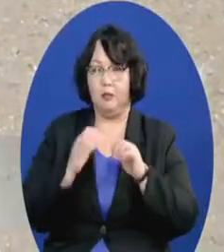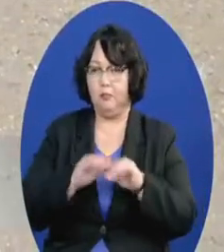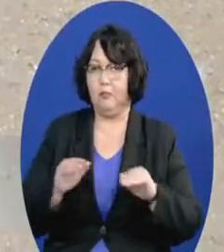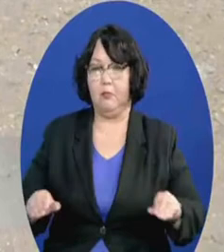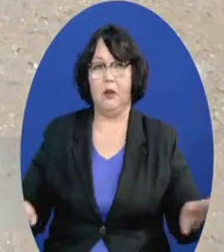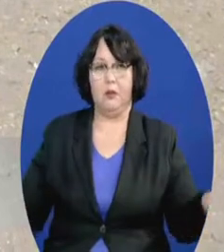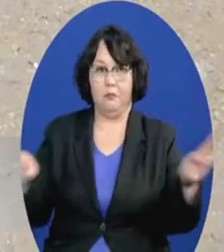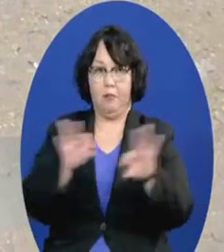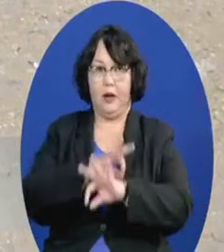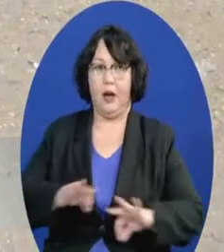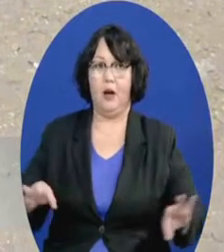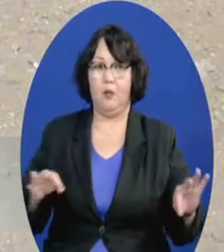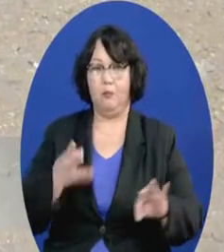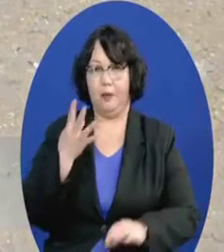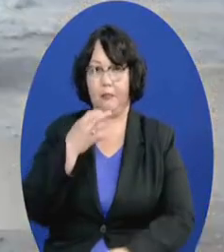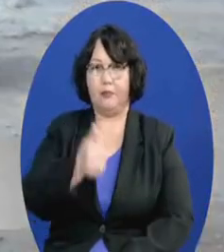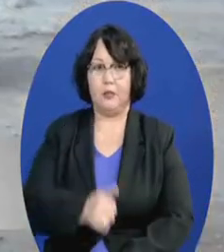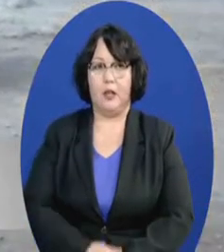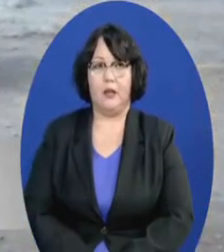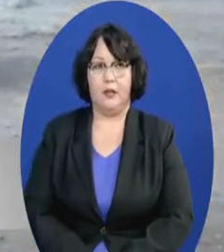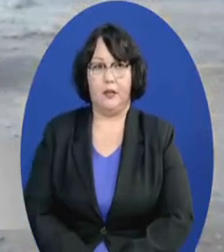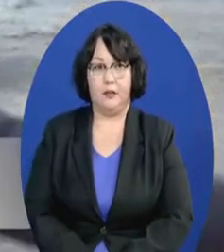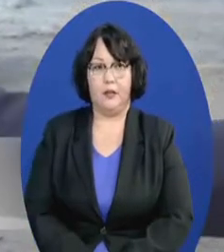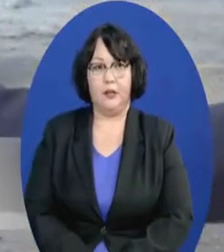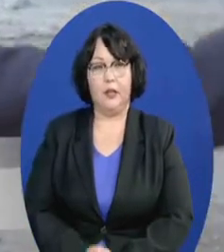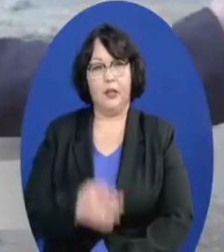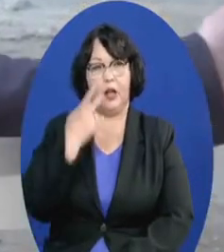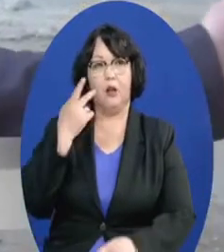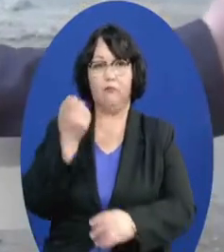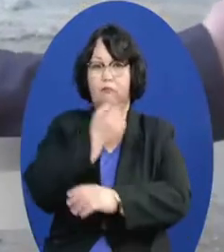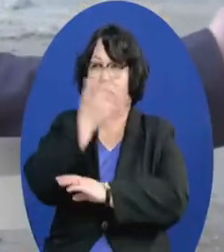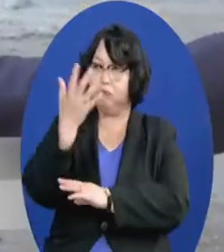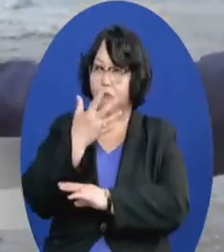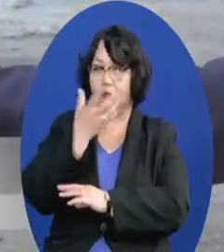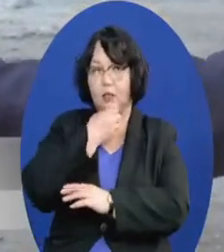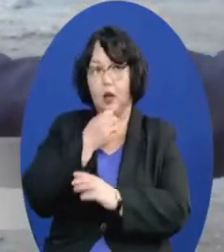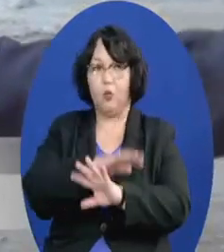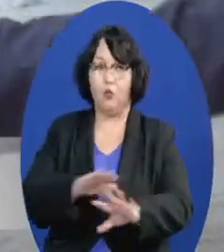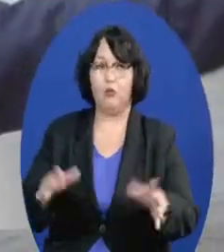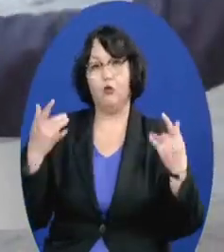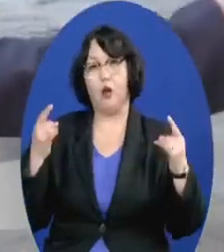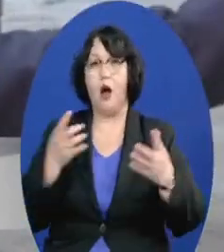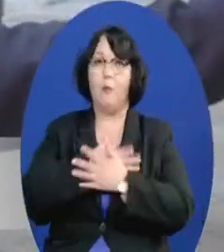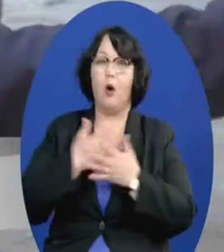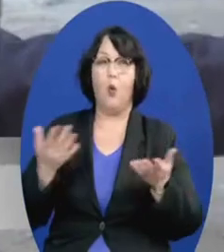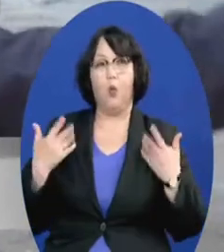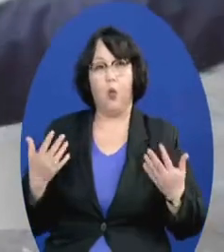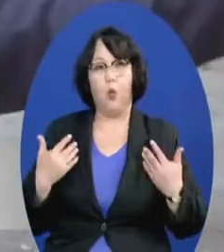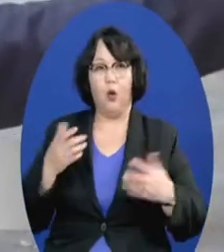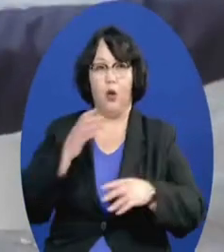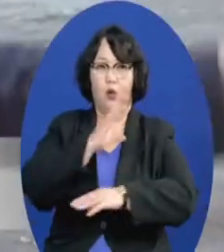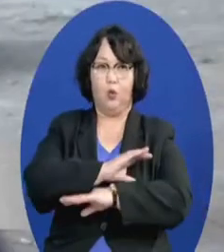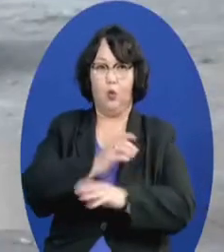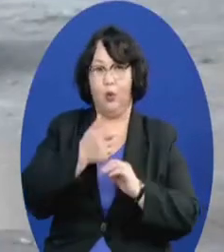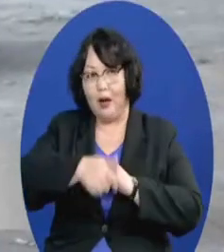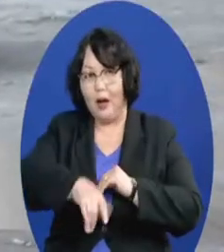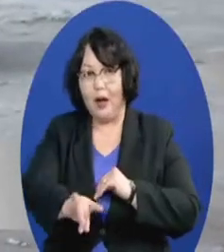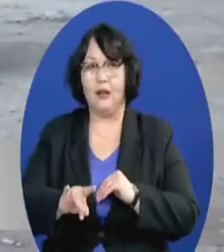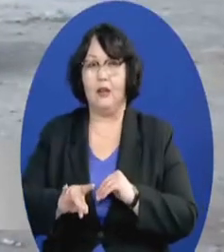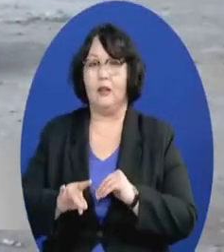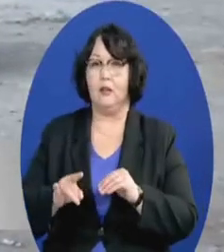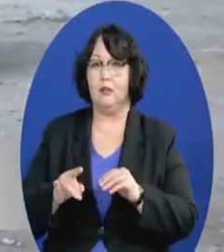байхгүй төлөвлөх зүгээр юм болоо гэж харж байна. Дан ногоон байгууламжтай хүүхдүүд нь тоглолцдог, амарчдаг, хичээлээсээ гараад эндээ